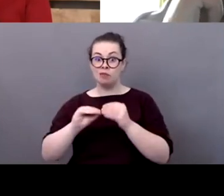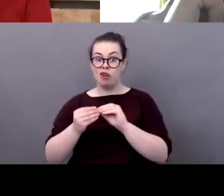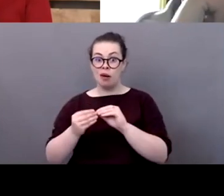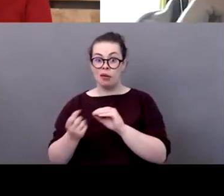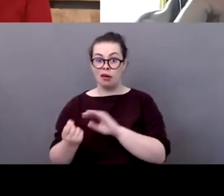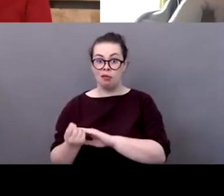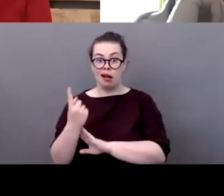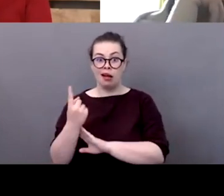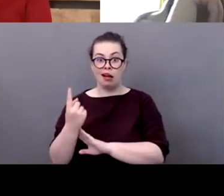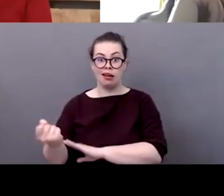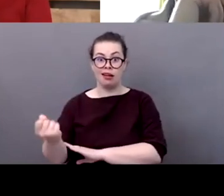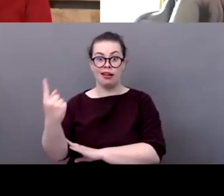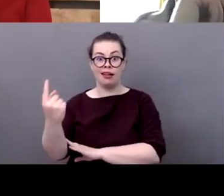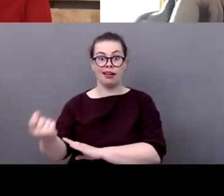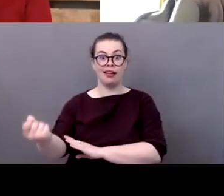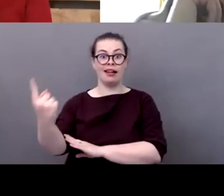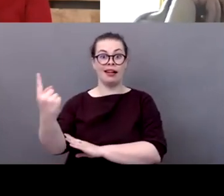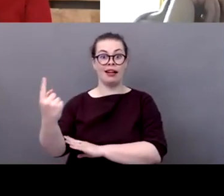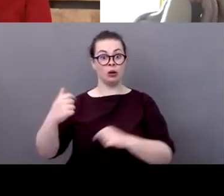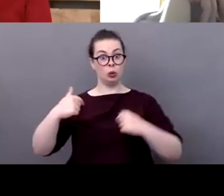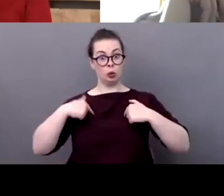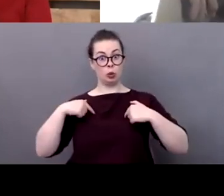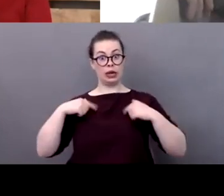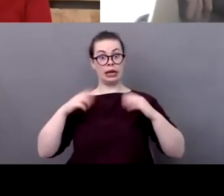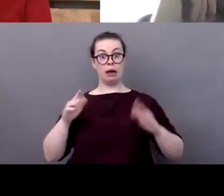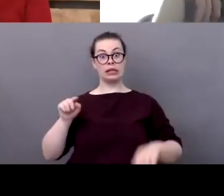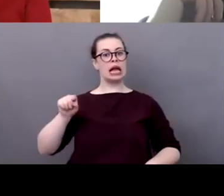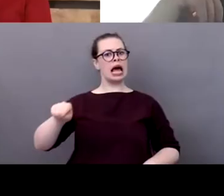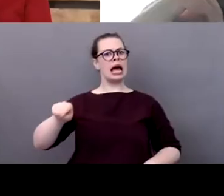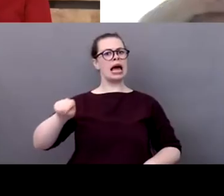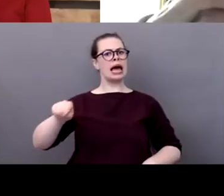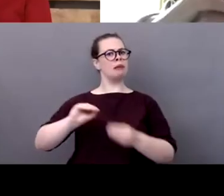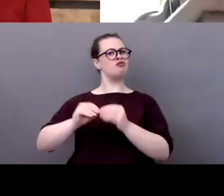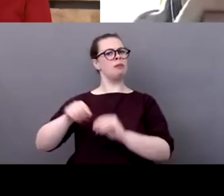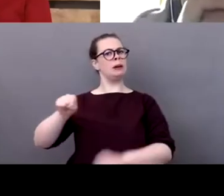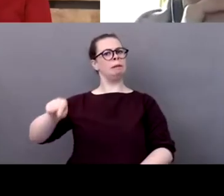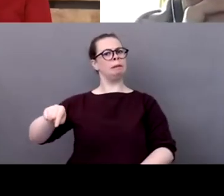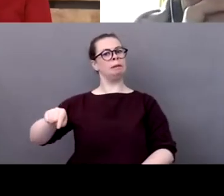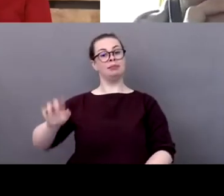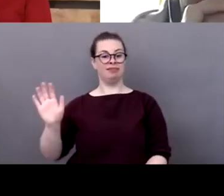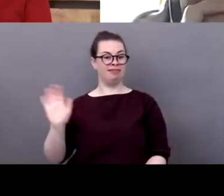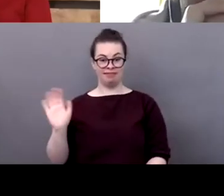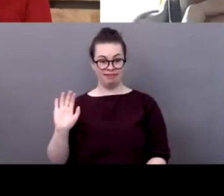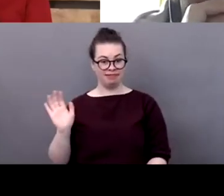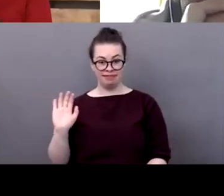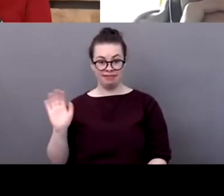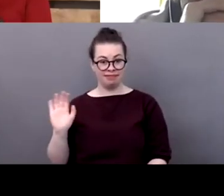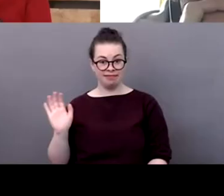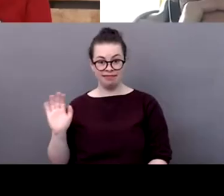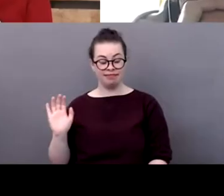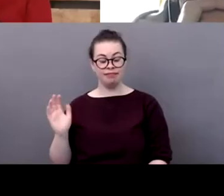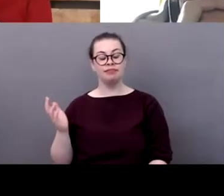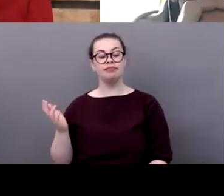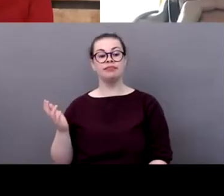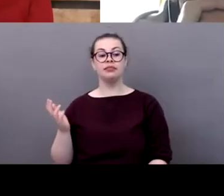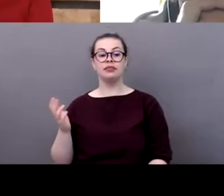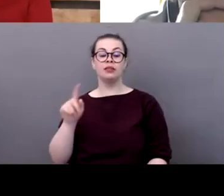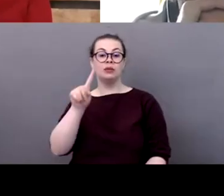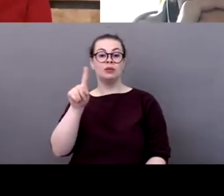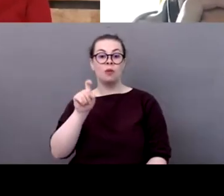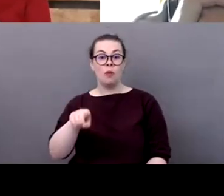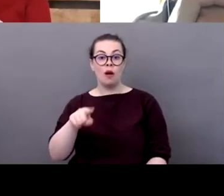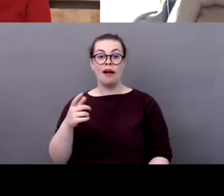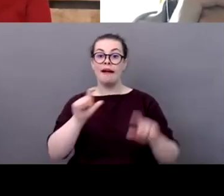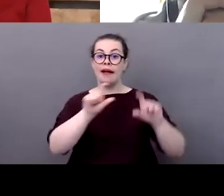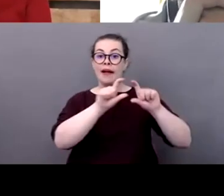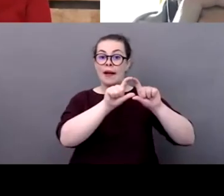même quelque chose de sain dans la société. Aujourd'hui, on dit « eat well, drink well and move ». Et donc,